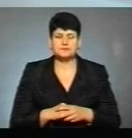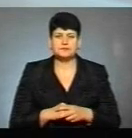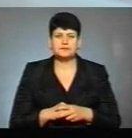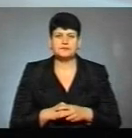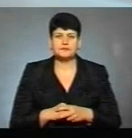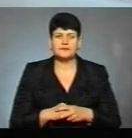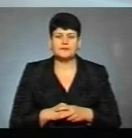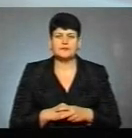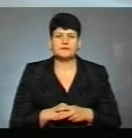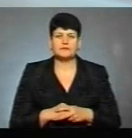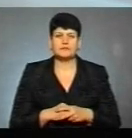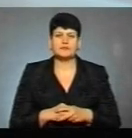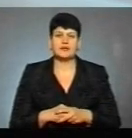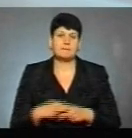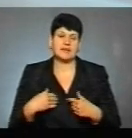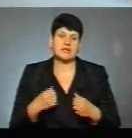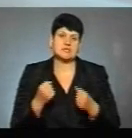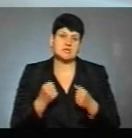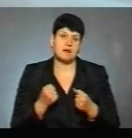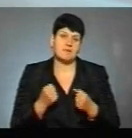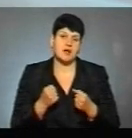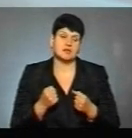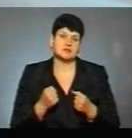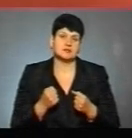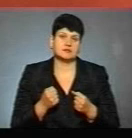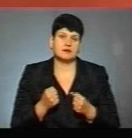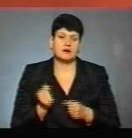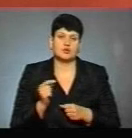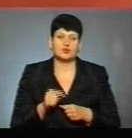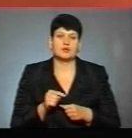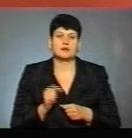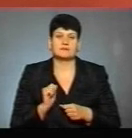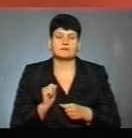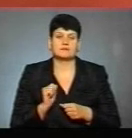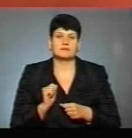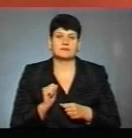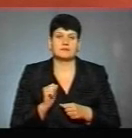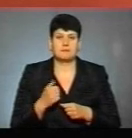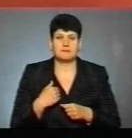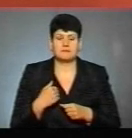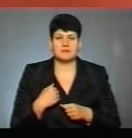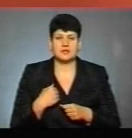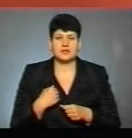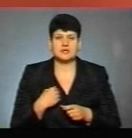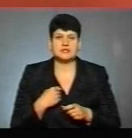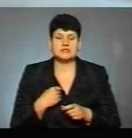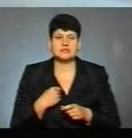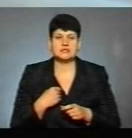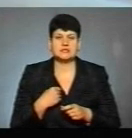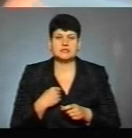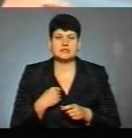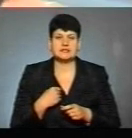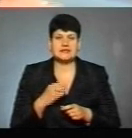От. Ну, і ми так трималися. Він тоді вже мені ті на